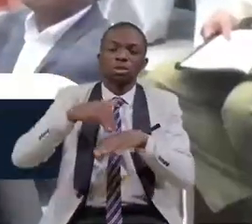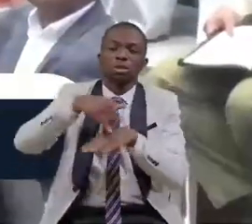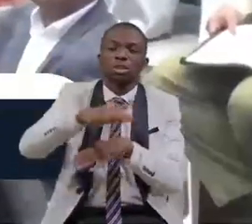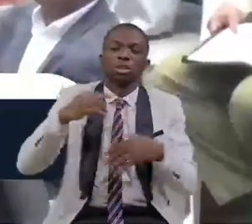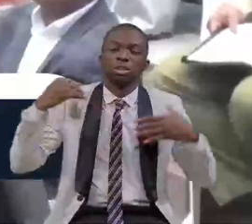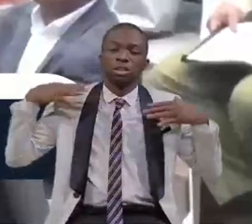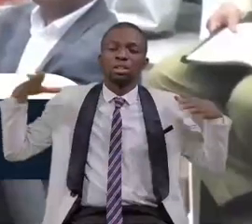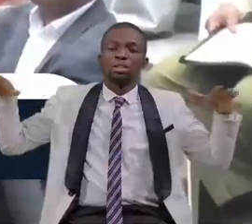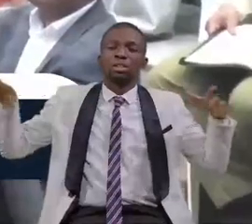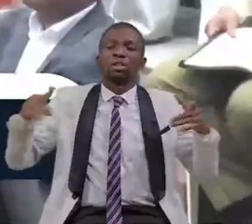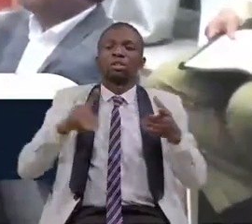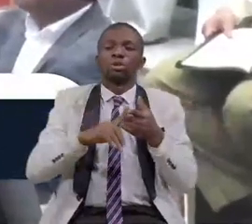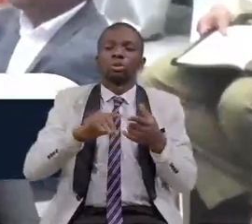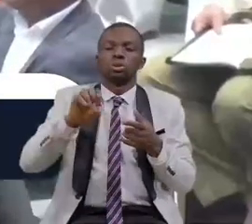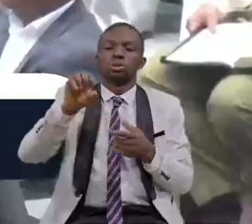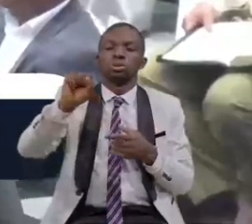dire, voici ce qu'il faut faire.